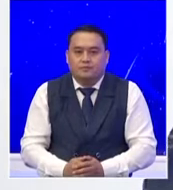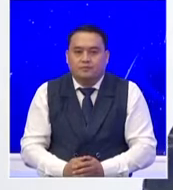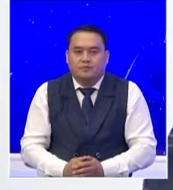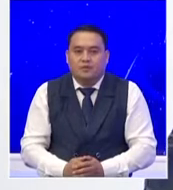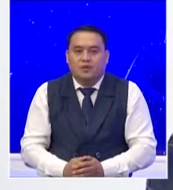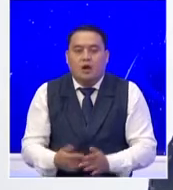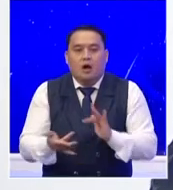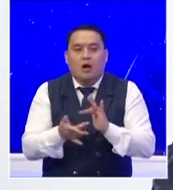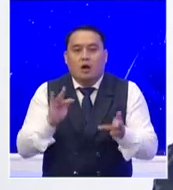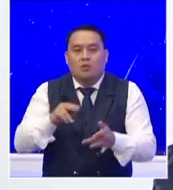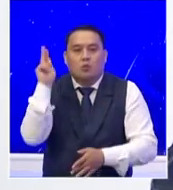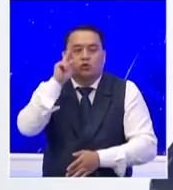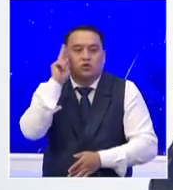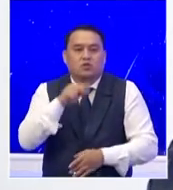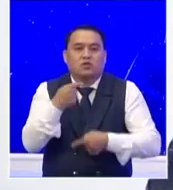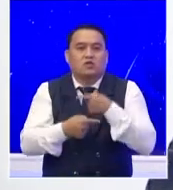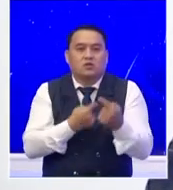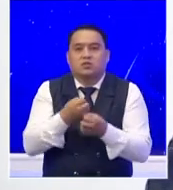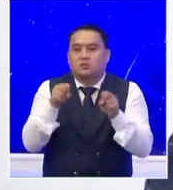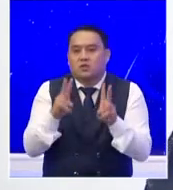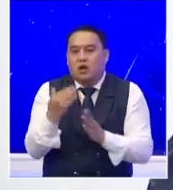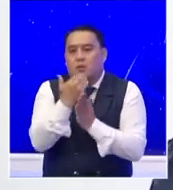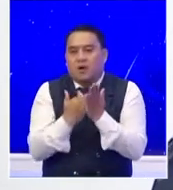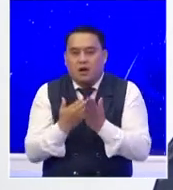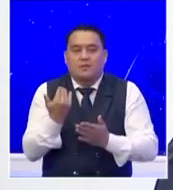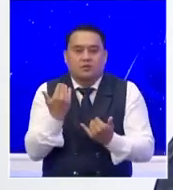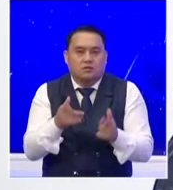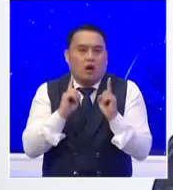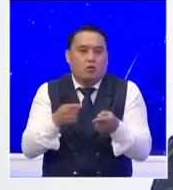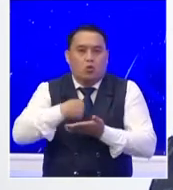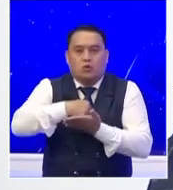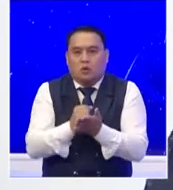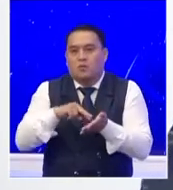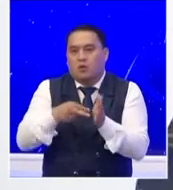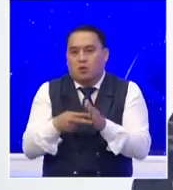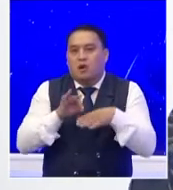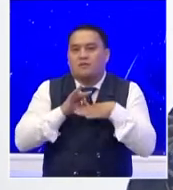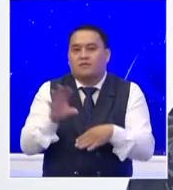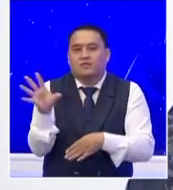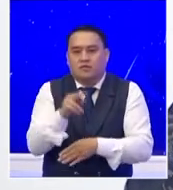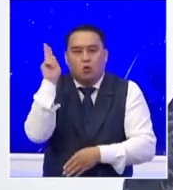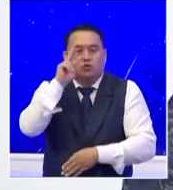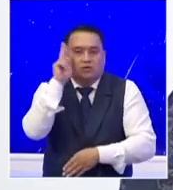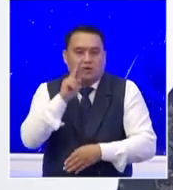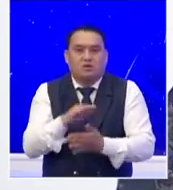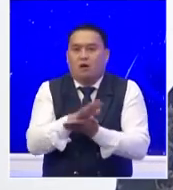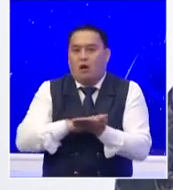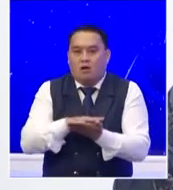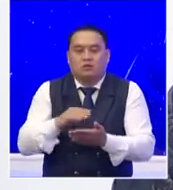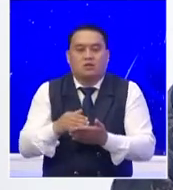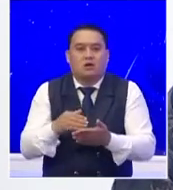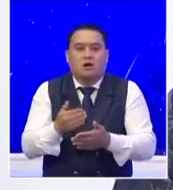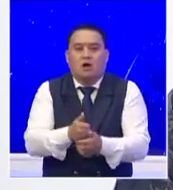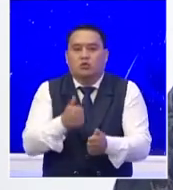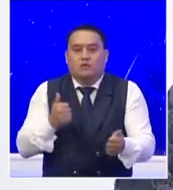Для онлайн-обучения мы разработали несколько специальных учебных программ. Согласно утвержденному плану, мы проводим все уроки. Поэтому никаких сильных отклонений